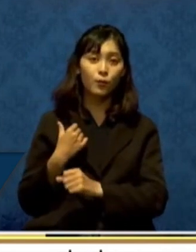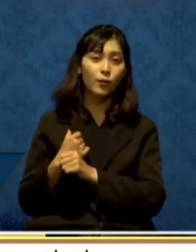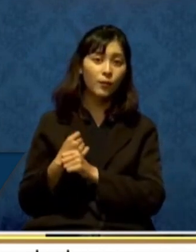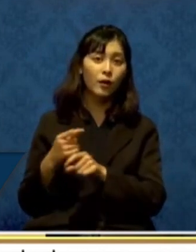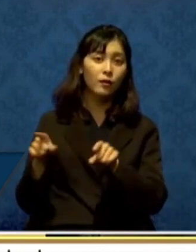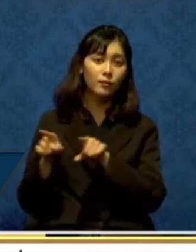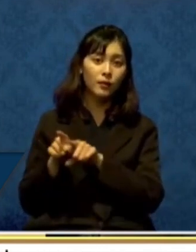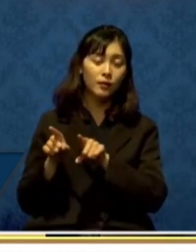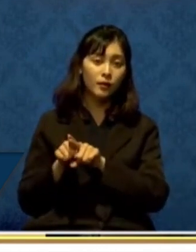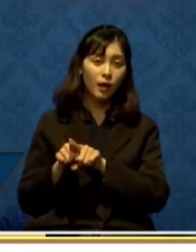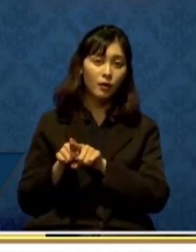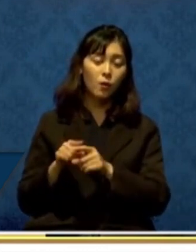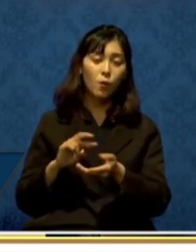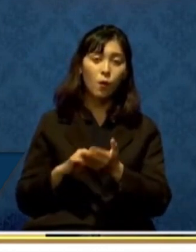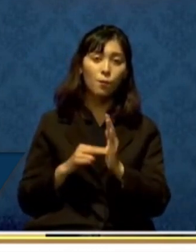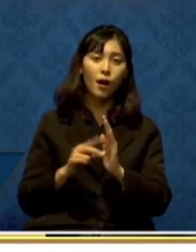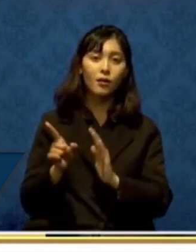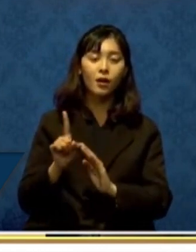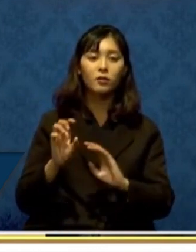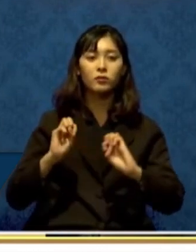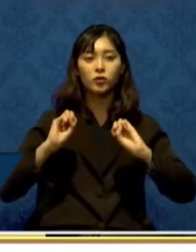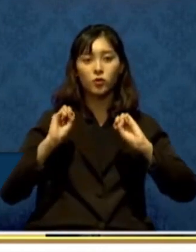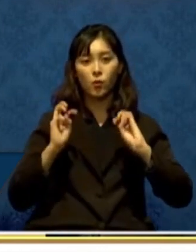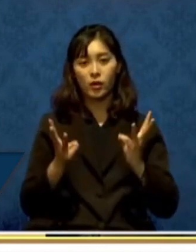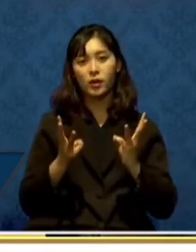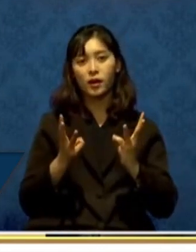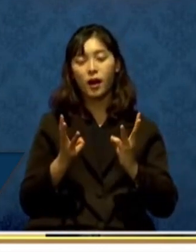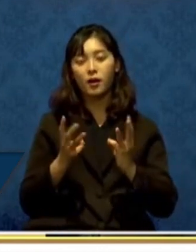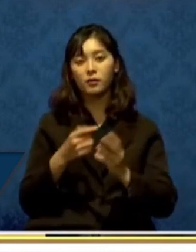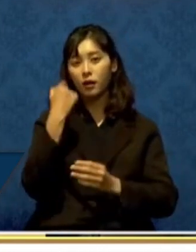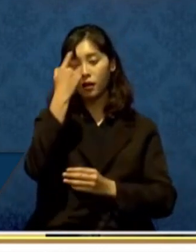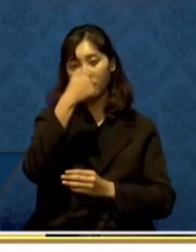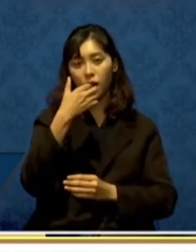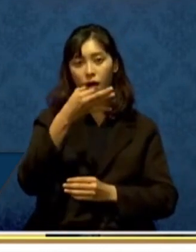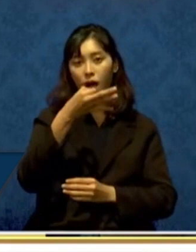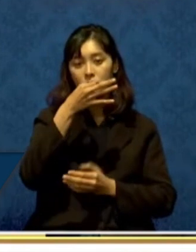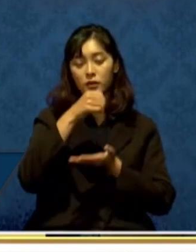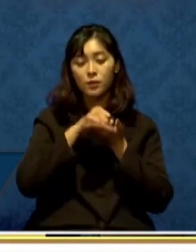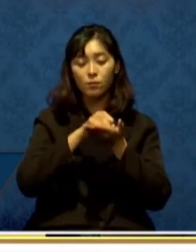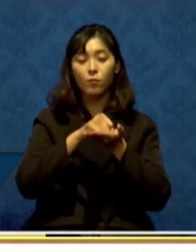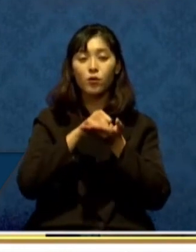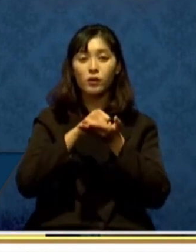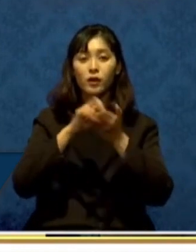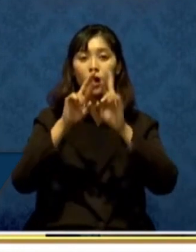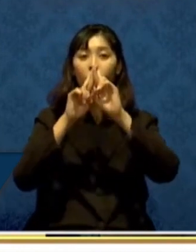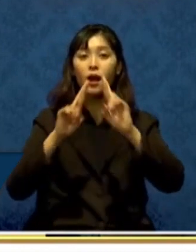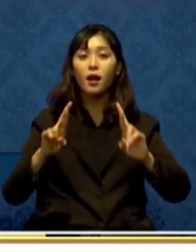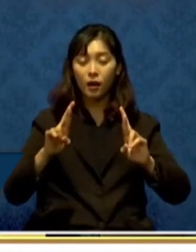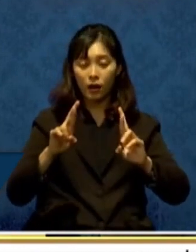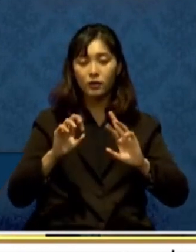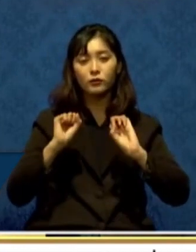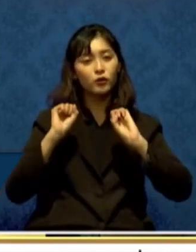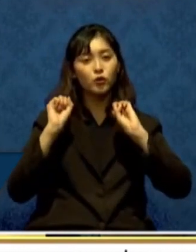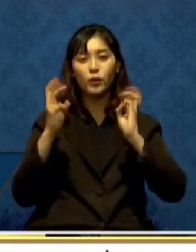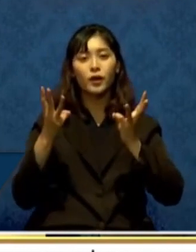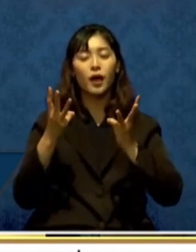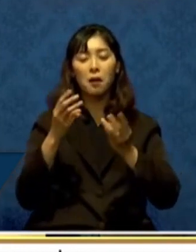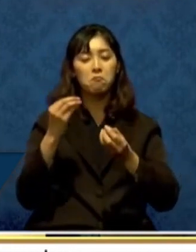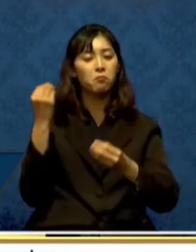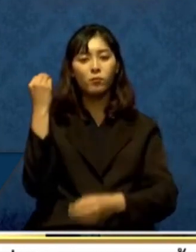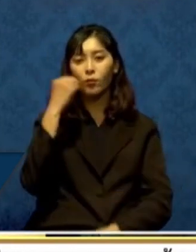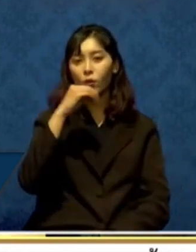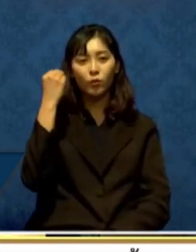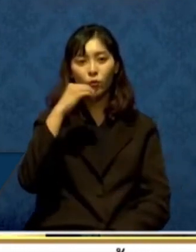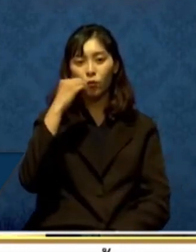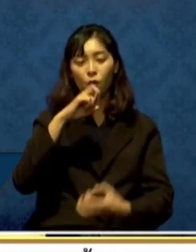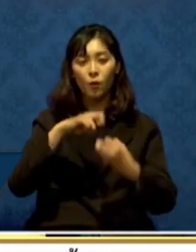รื่องสวัสดิการของคนทำงานกลางคืนครับคนทำงานกลางคืนส่วนใหญ่จะพบกับปัญหามากมายทั้งในเรื่